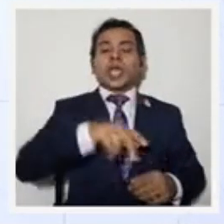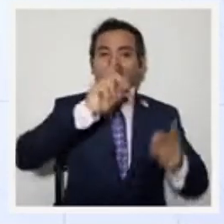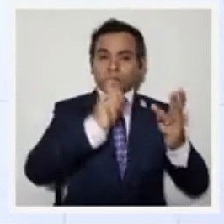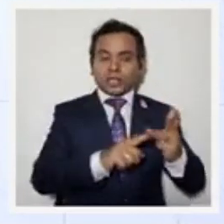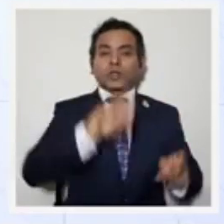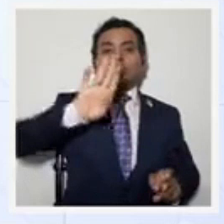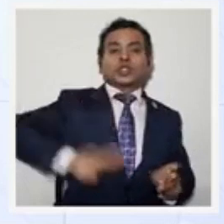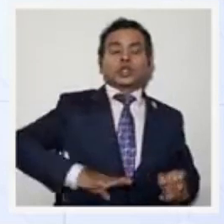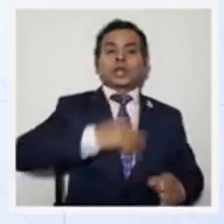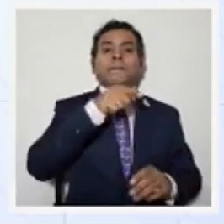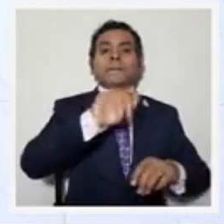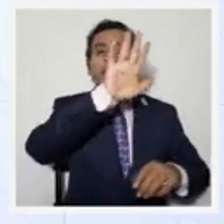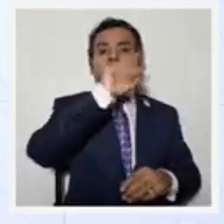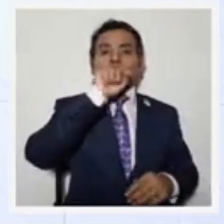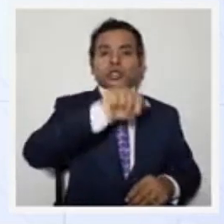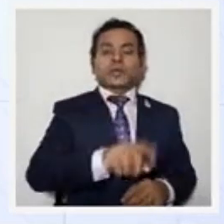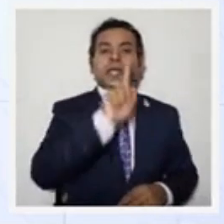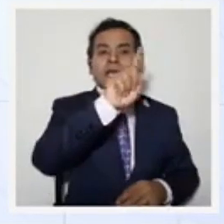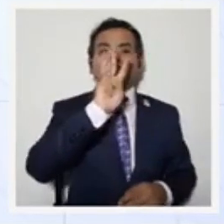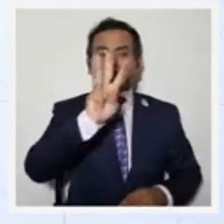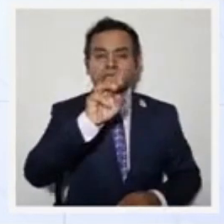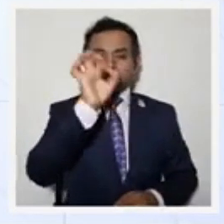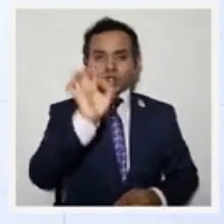আমাদের যা শনাক্তকৃত ছিল তাদের মধ্যে নারায়ণগঞ্জে